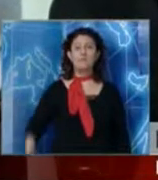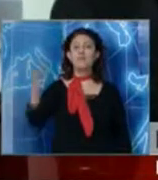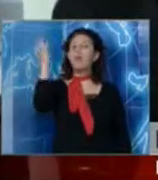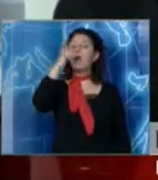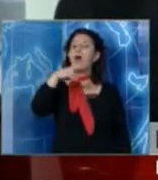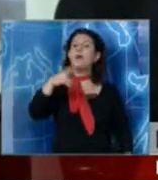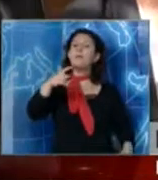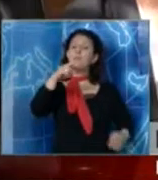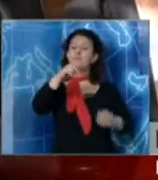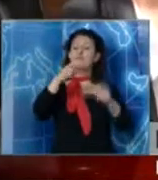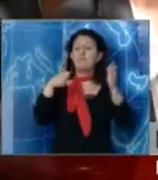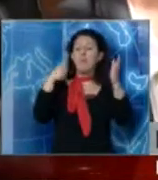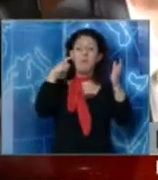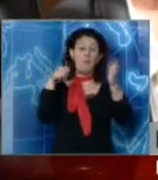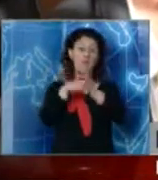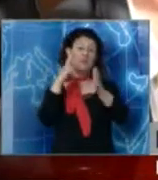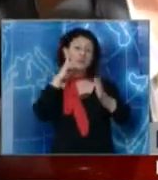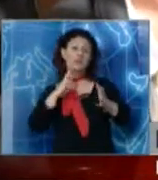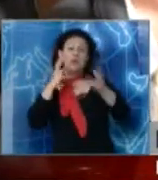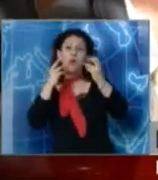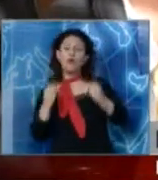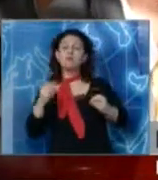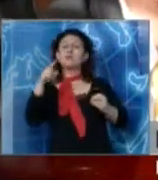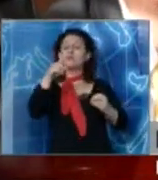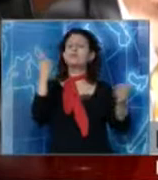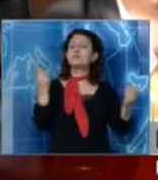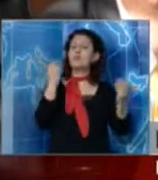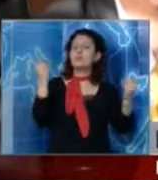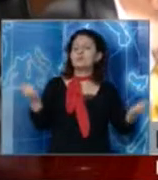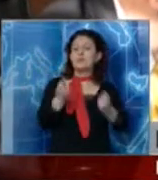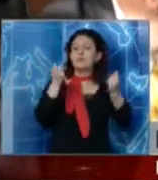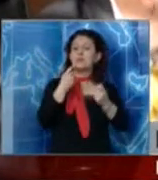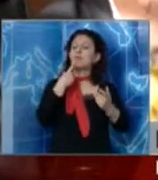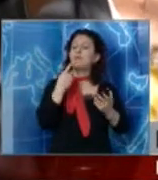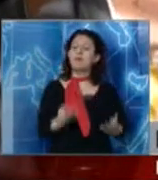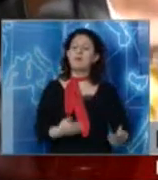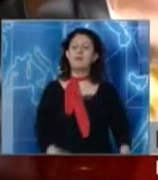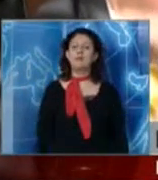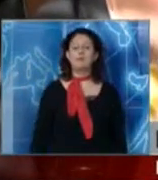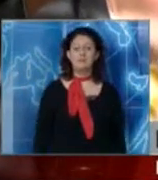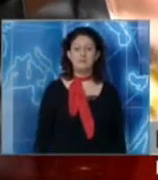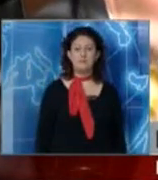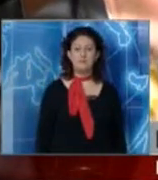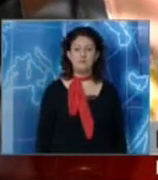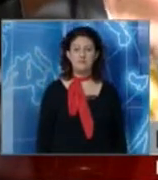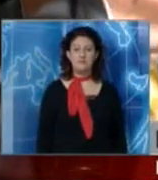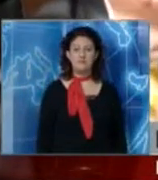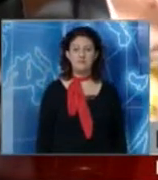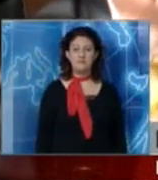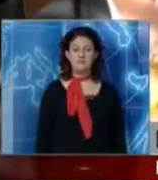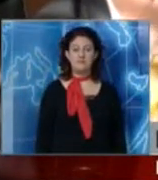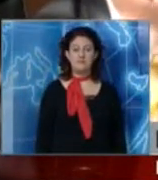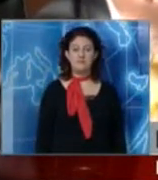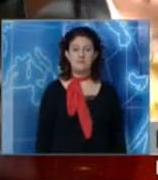Karabalık, marka şehir olma iddialarını gerçekleştirmek amacıyla çok çalıştıklarını belirtti. Biliyorum ama Ketence'de o